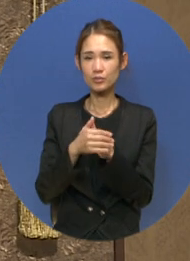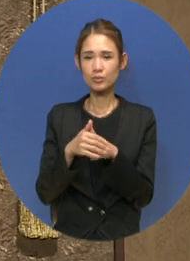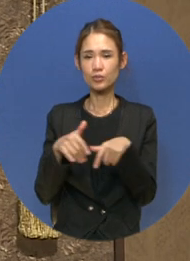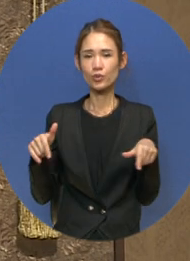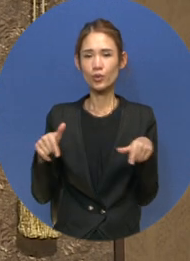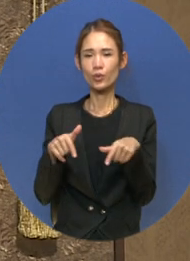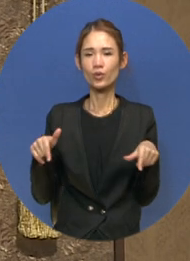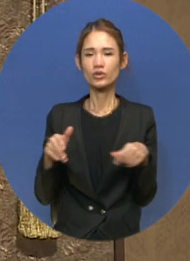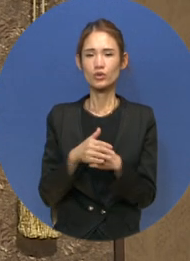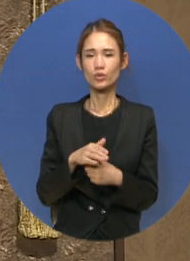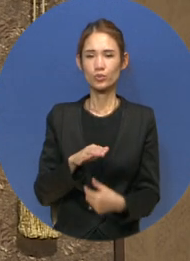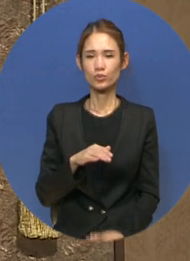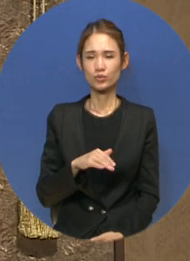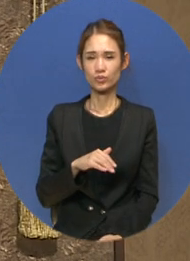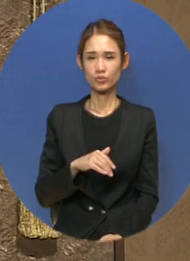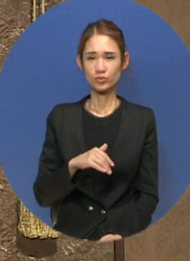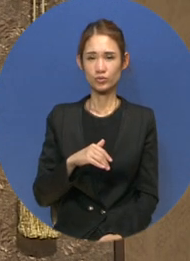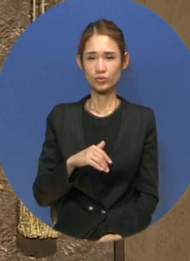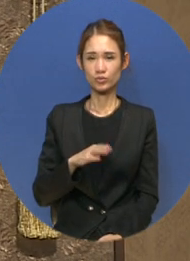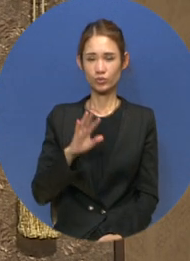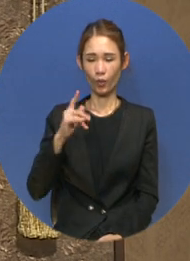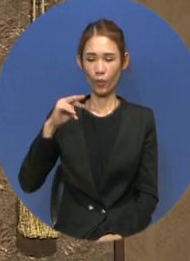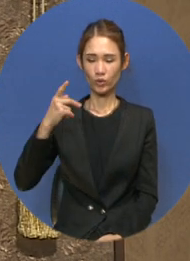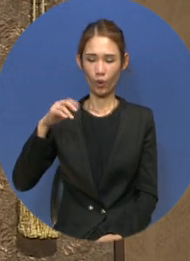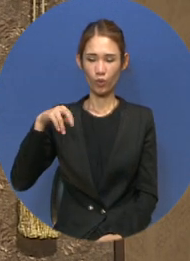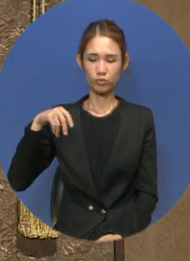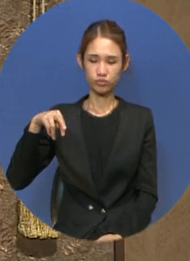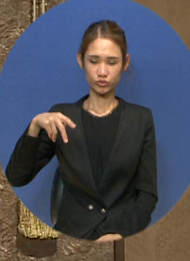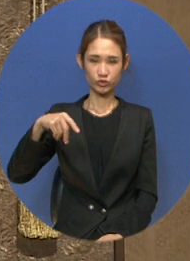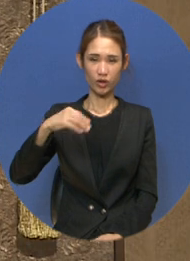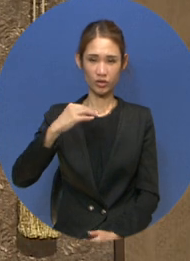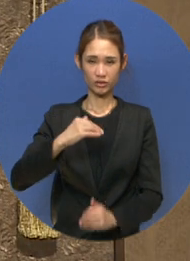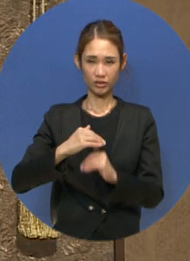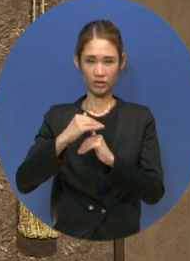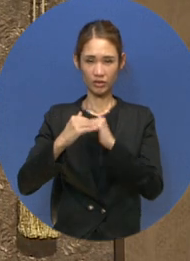이제 이렇게 그 보도블록이나